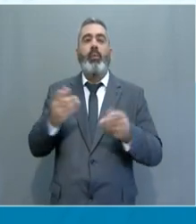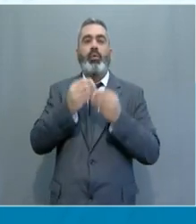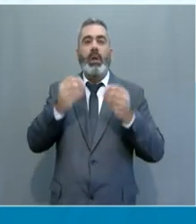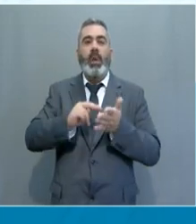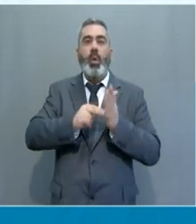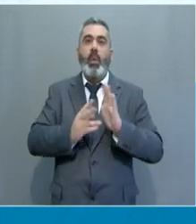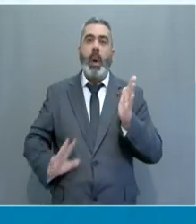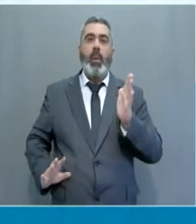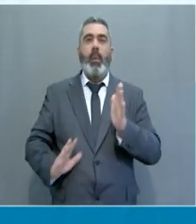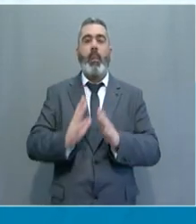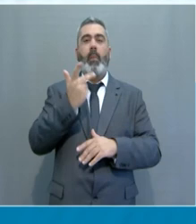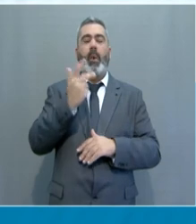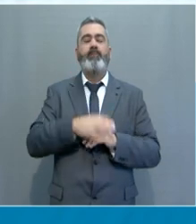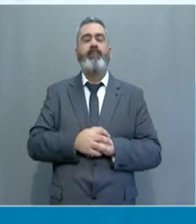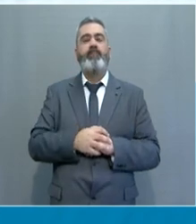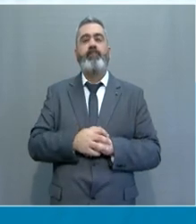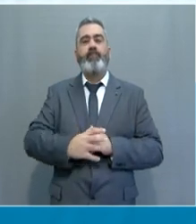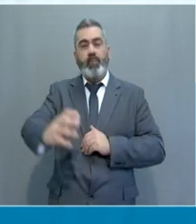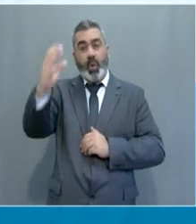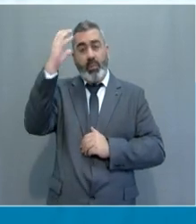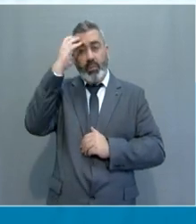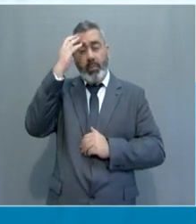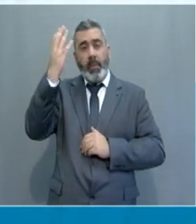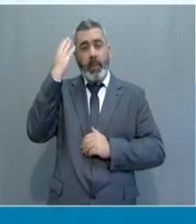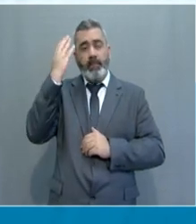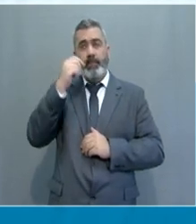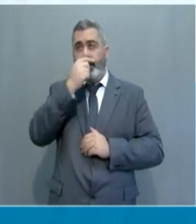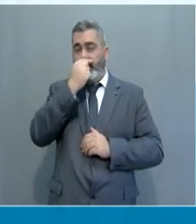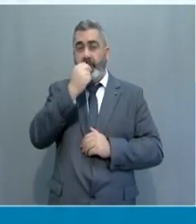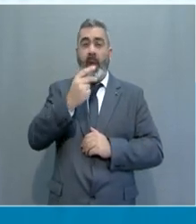οικονομία μας. Θυμάμαι ότι πριν από